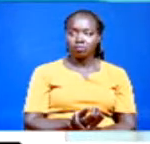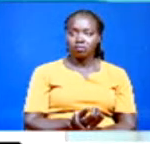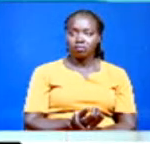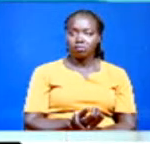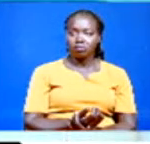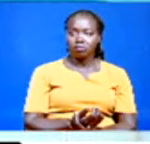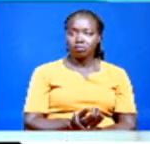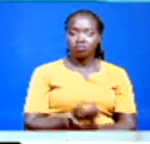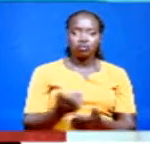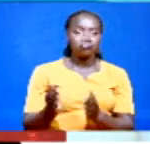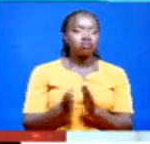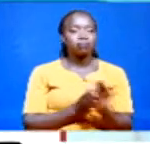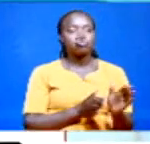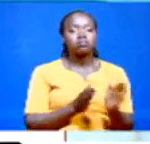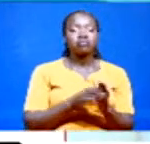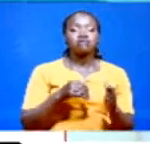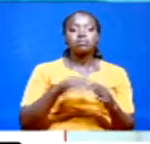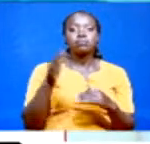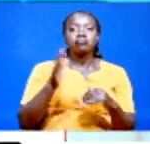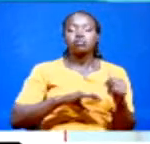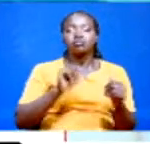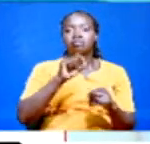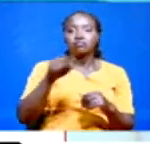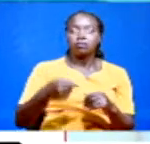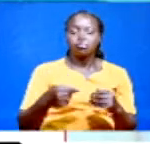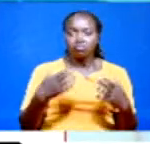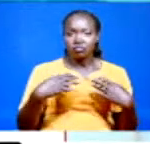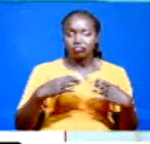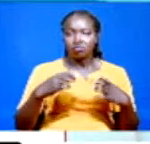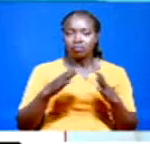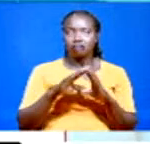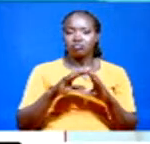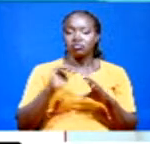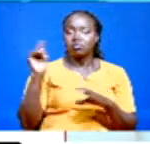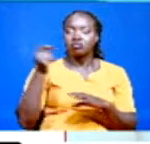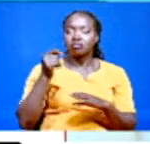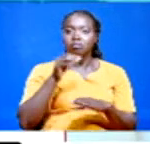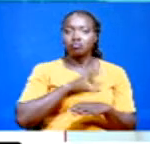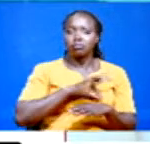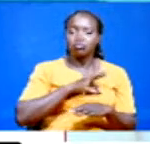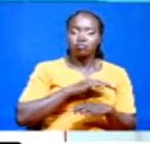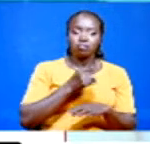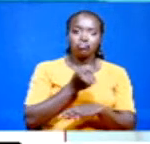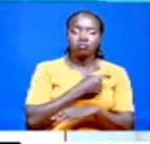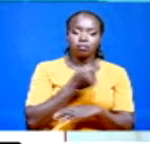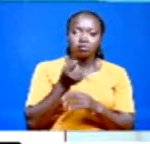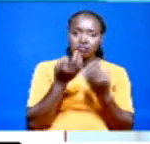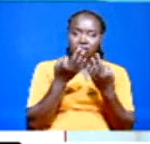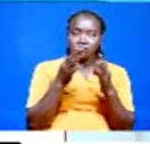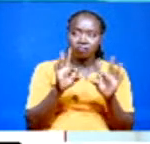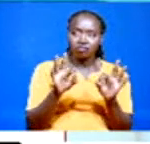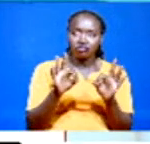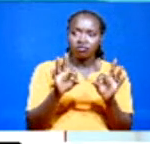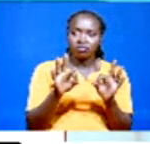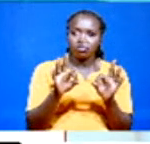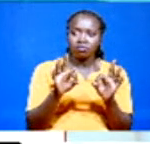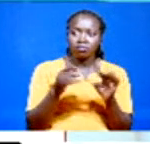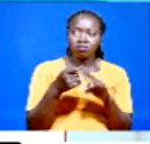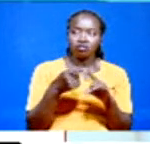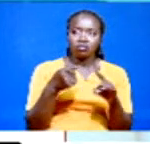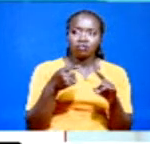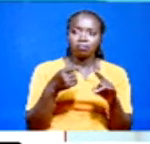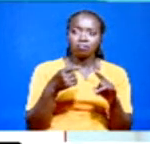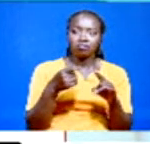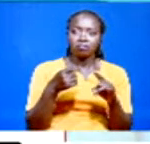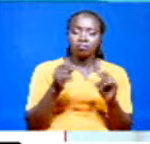Zaidi ya watu 5,000 kote nchini wamenufaika kutokana na matibabu bila malipo kwa hisani ya udhamini wa shirika litwalo